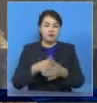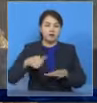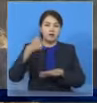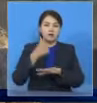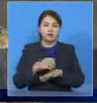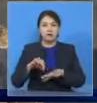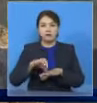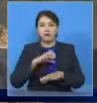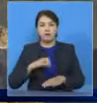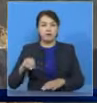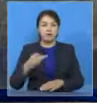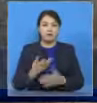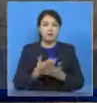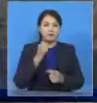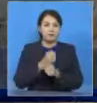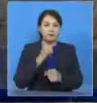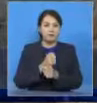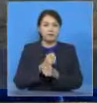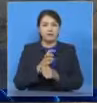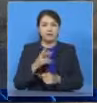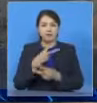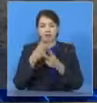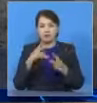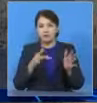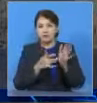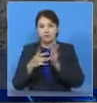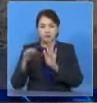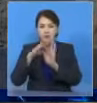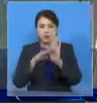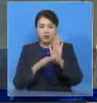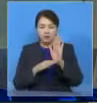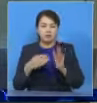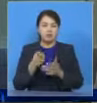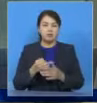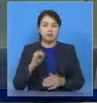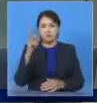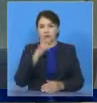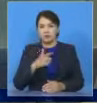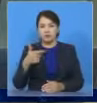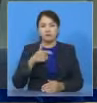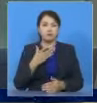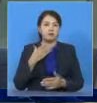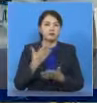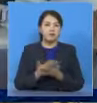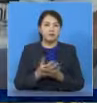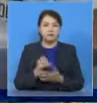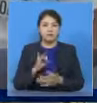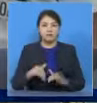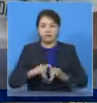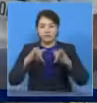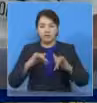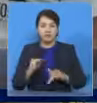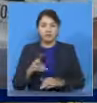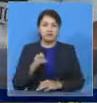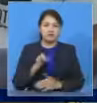области поручил уполномоченным органам разработать и внести на рассмотрение туристические маршруты к уникальному геологическому объекту, принять меры по развитию